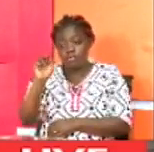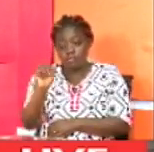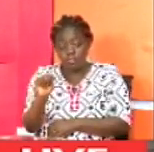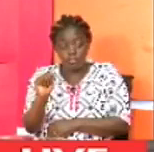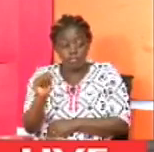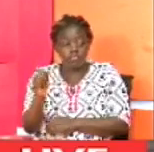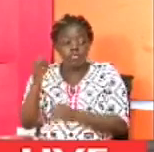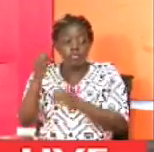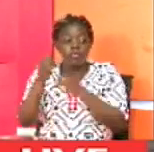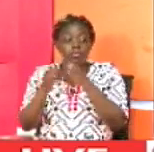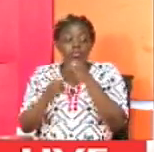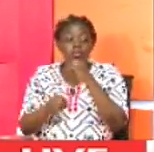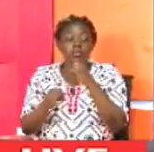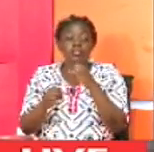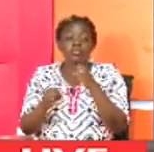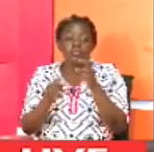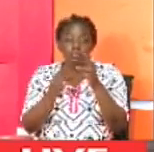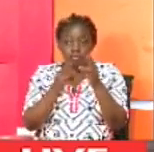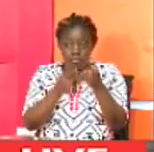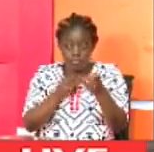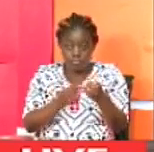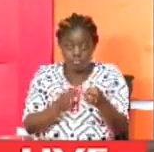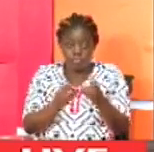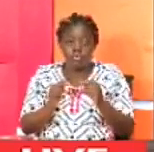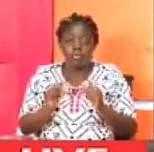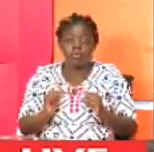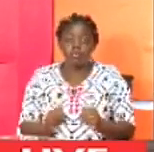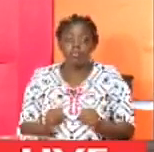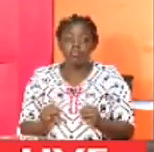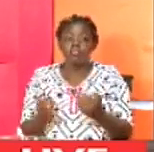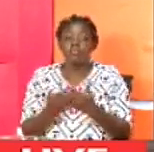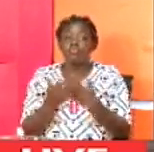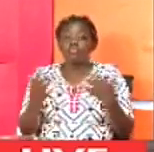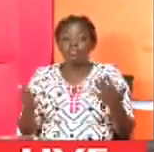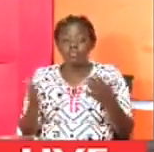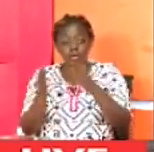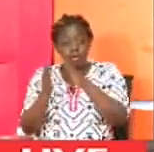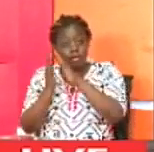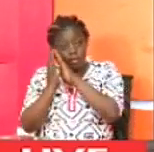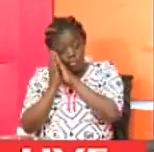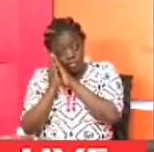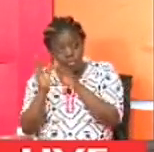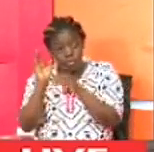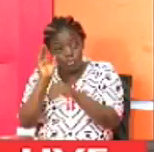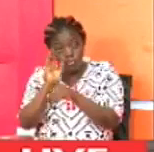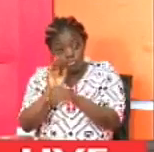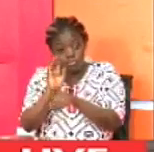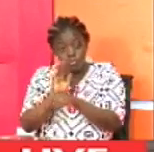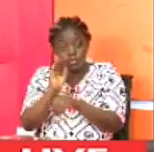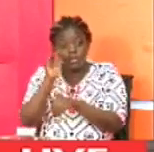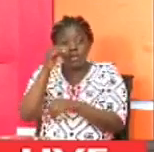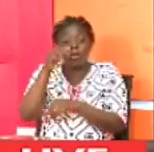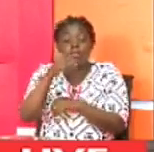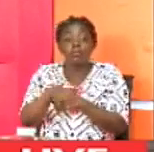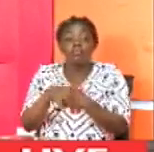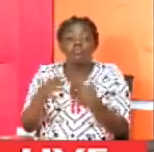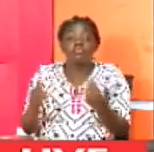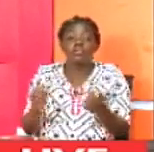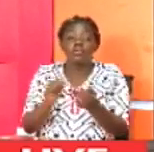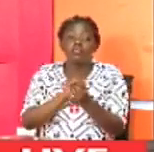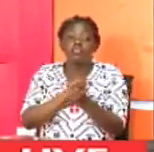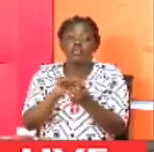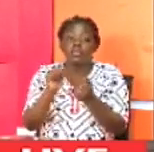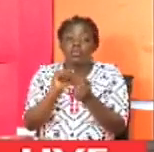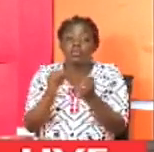for the last respect. Era wagenda okusula mu kkanisa bwe tunaavaawo ku Saturday ku